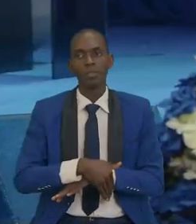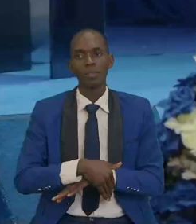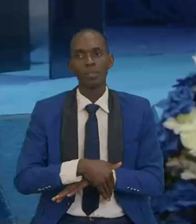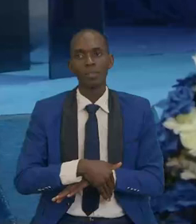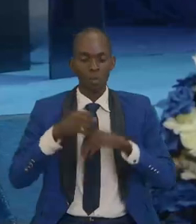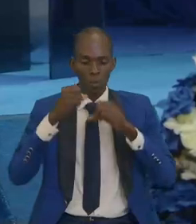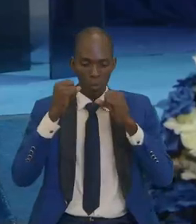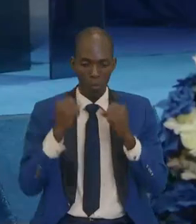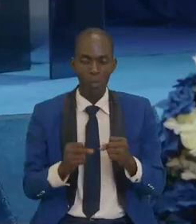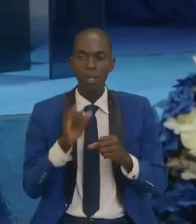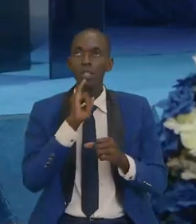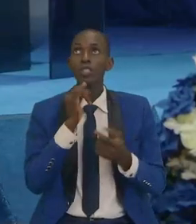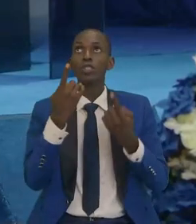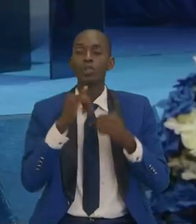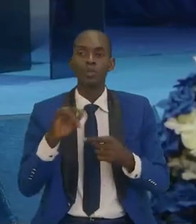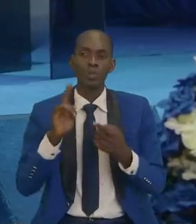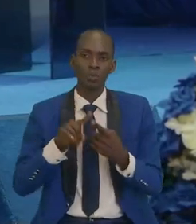Tu l'obtiendras ce soir.